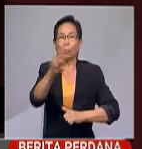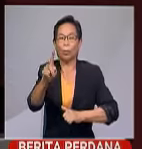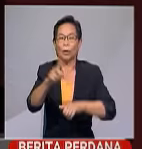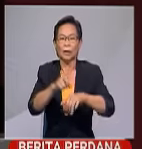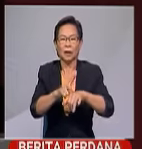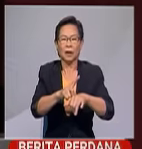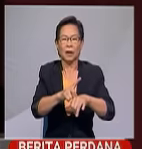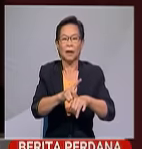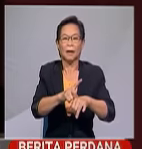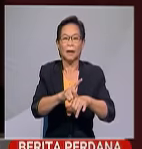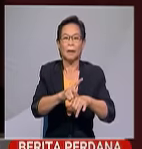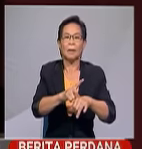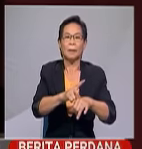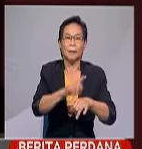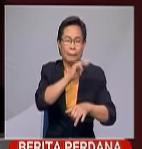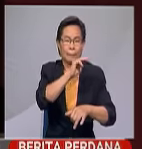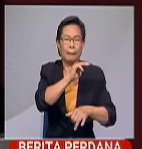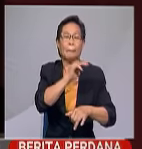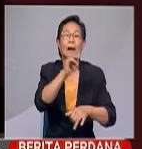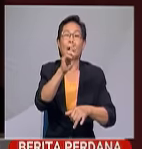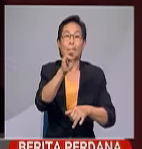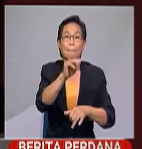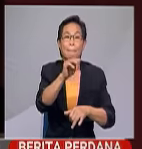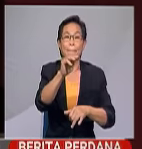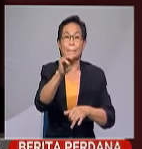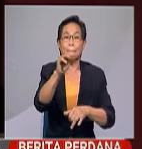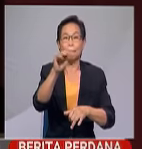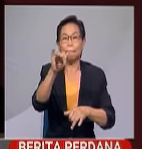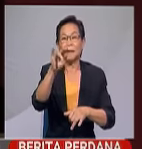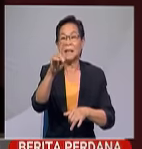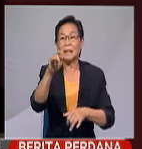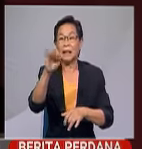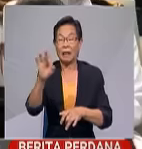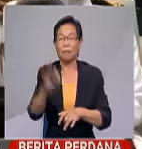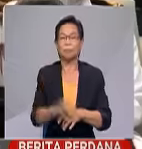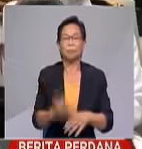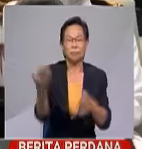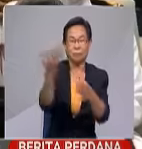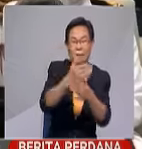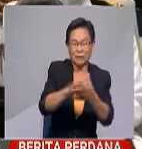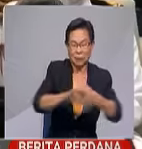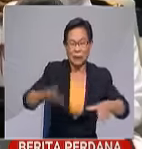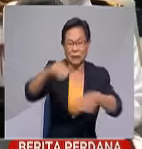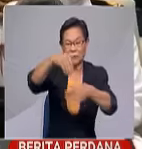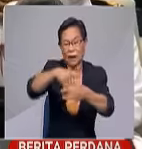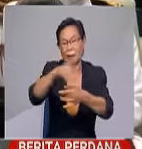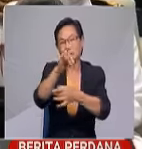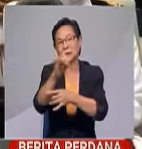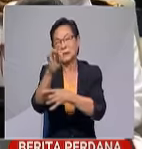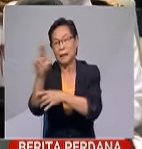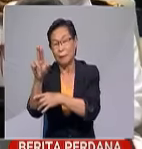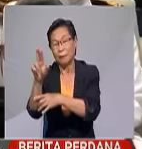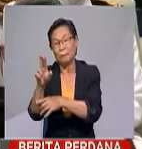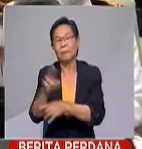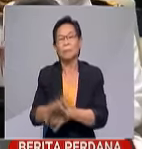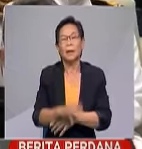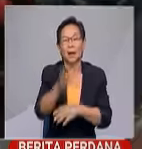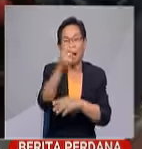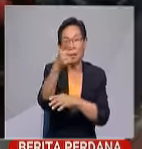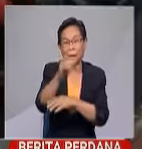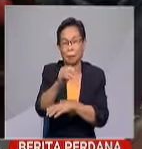di Kementerian Pertahanan Ibu Negara. Mengulas mengenai ancaman keselamatan di domain cyber, beliau berkata ATM akan menubuhkan